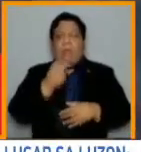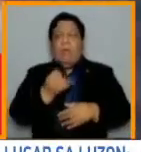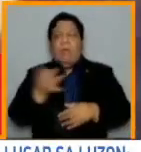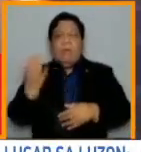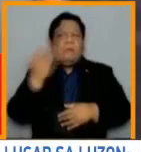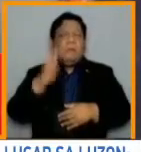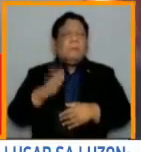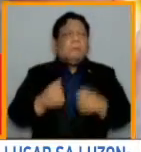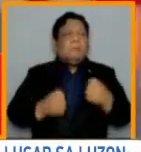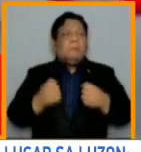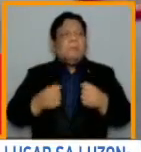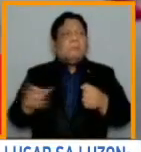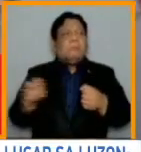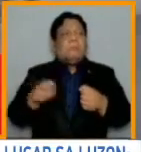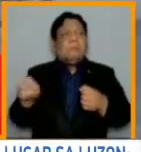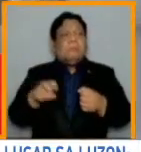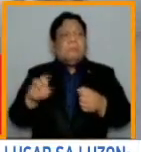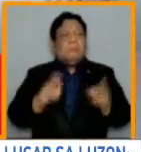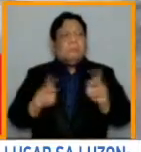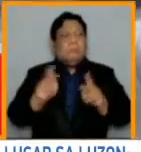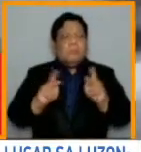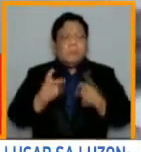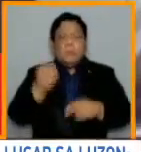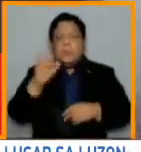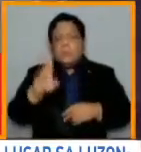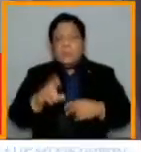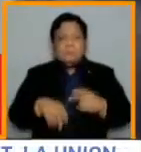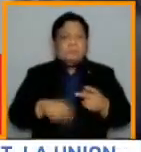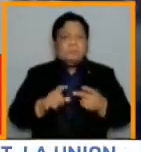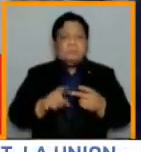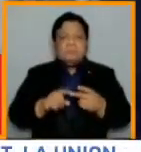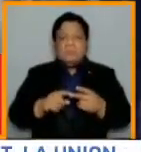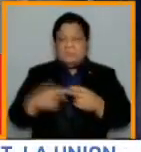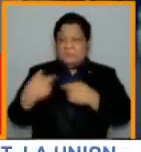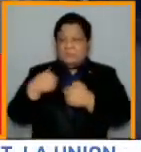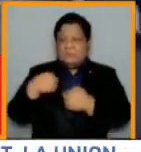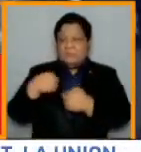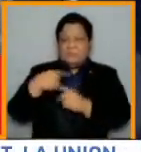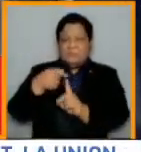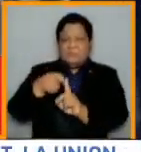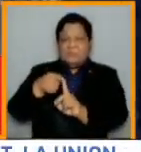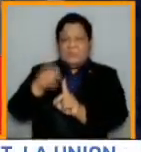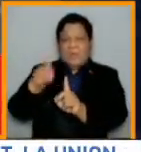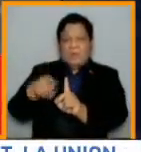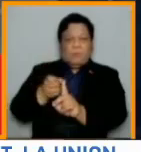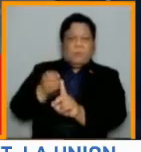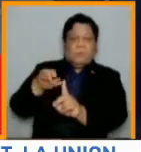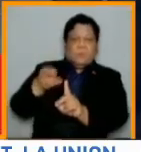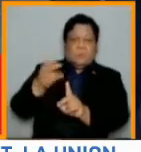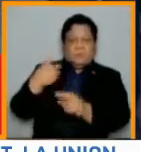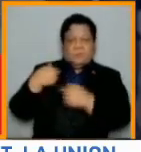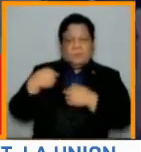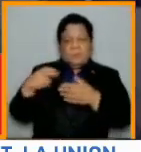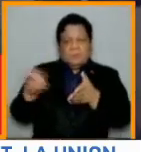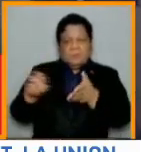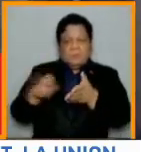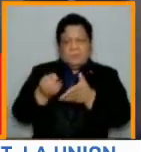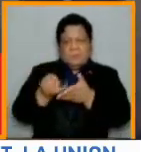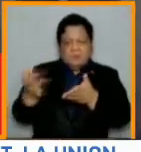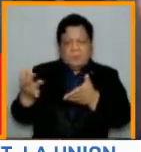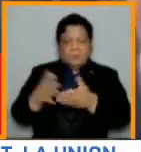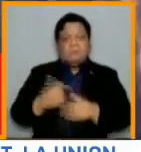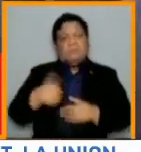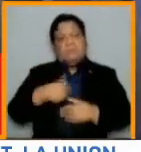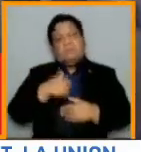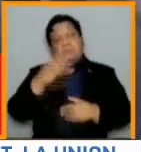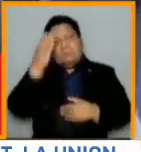mga pasahero o kaya naman dispatcher o ibang tao yung nagpapasakay. So kahit alam nila, sinasabi nila ay alam nila yung